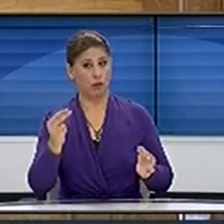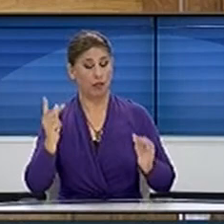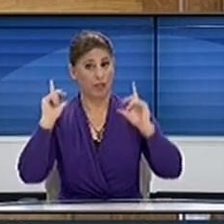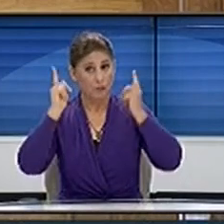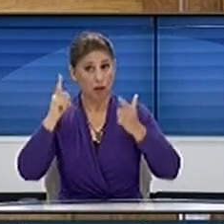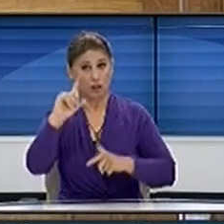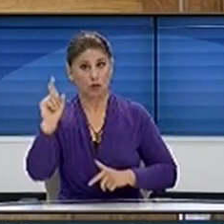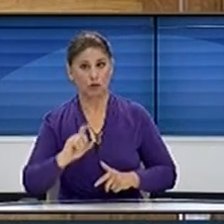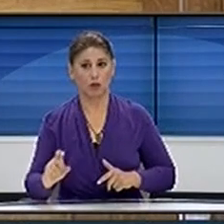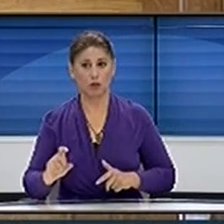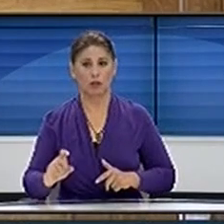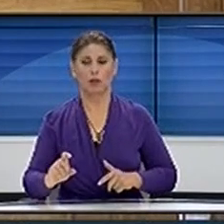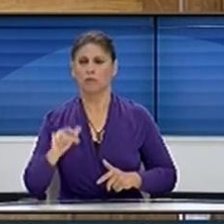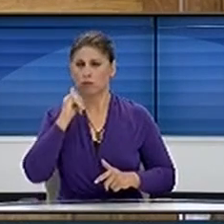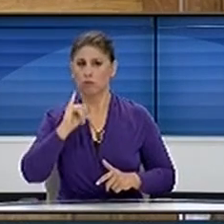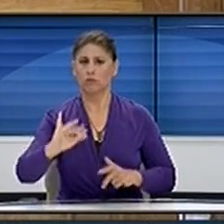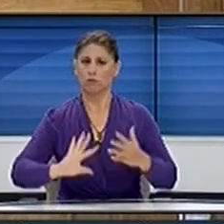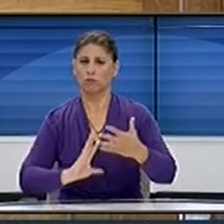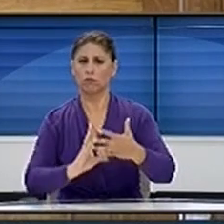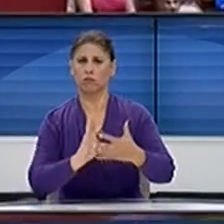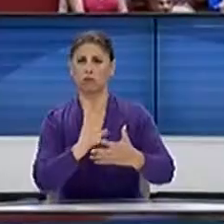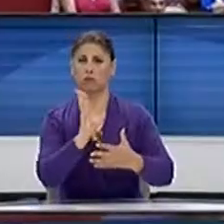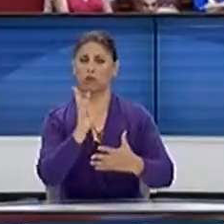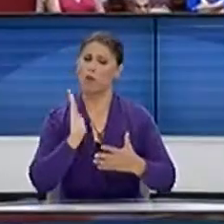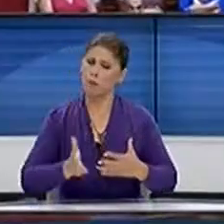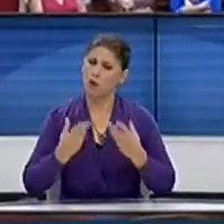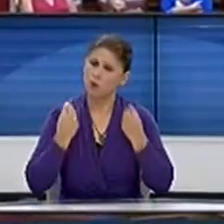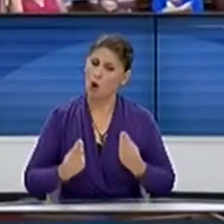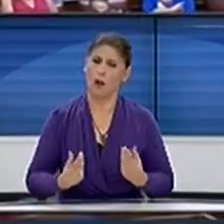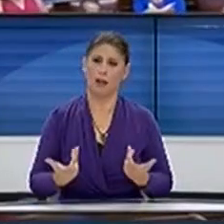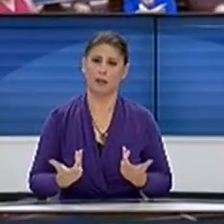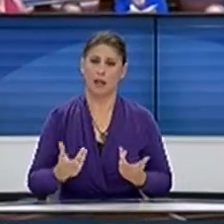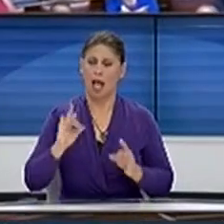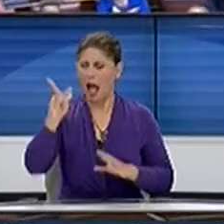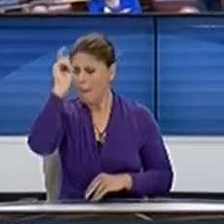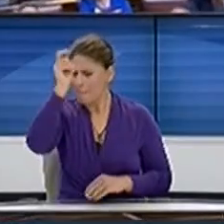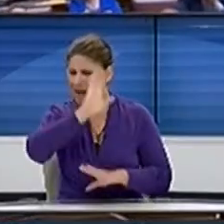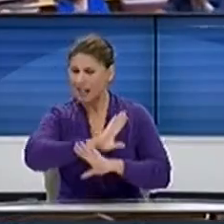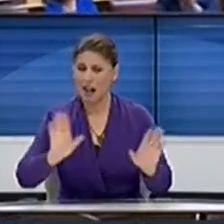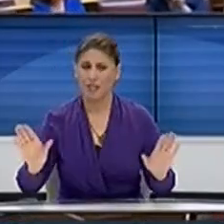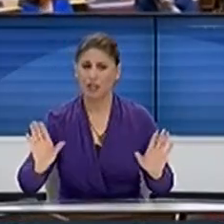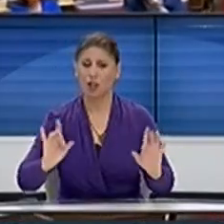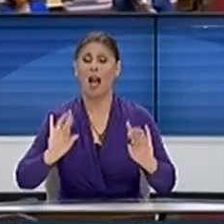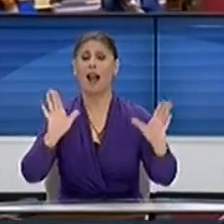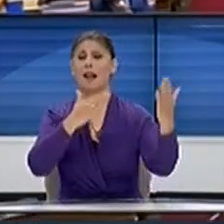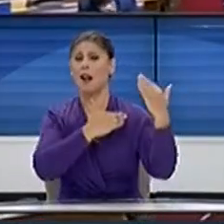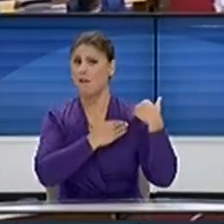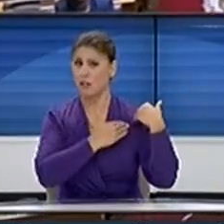ζωή, η οποία συνεχώς προοδεύει και μπορεί να γίνει ακόμα καλύτερη. Είναι απαράδεκτο, είναι